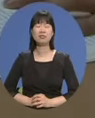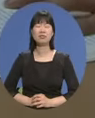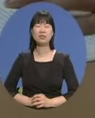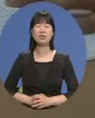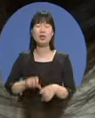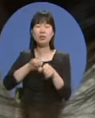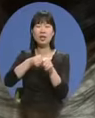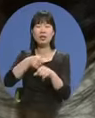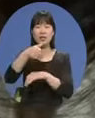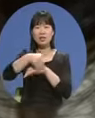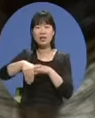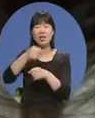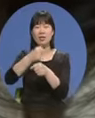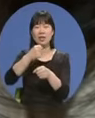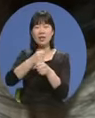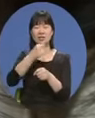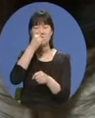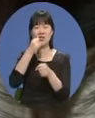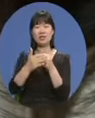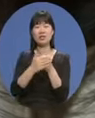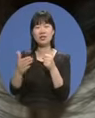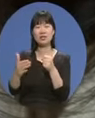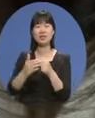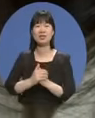다소 무리하게 계획을 짠 탓에